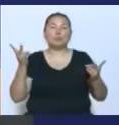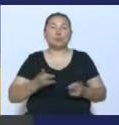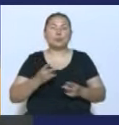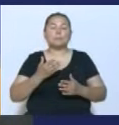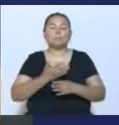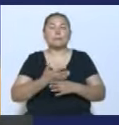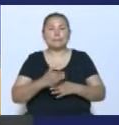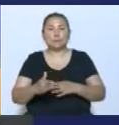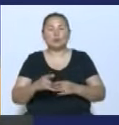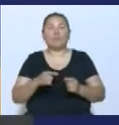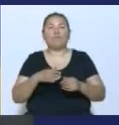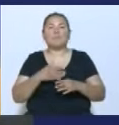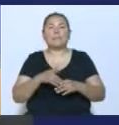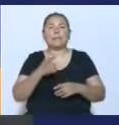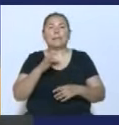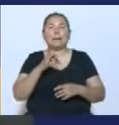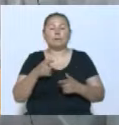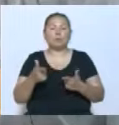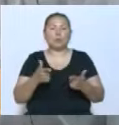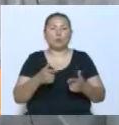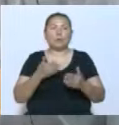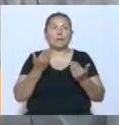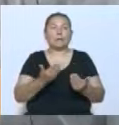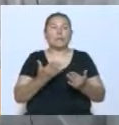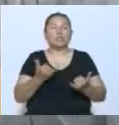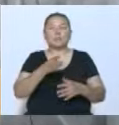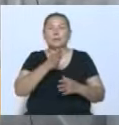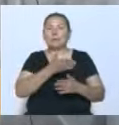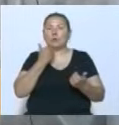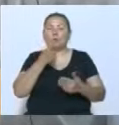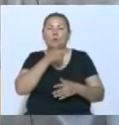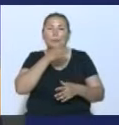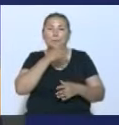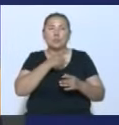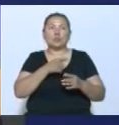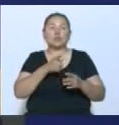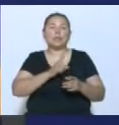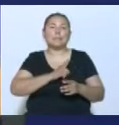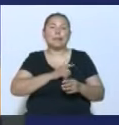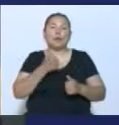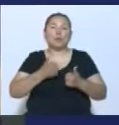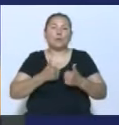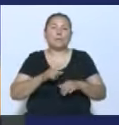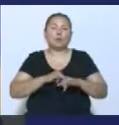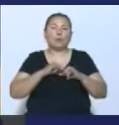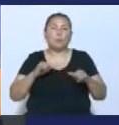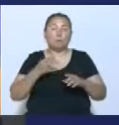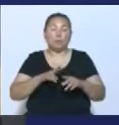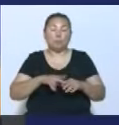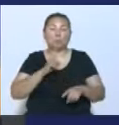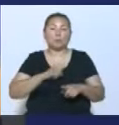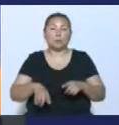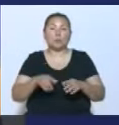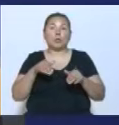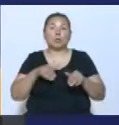последующим выделением грантов для подготовки по ним. Сейчас уже нет времени ждать. Конкуренция растет день ото дня, поэтому мы должны быстро